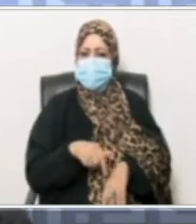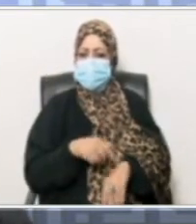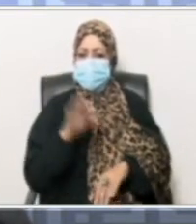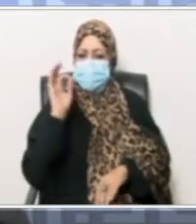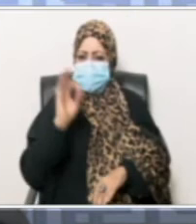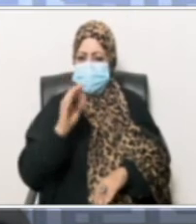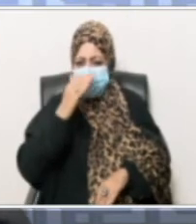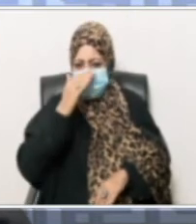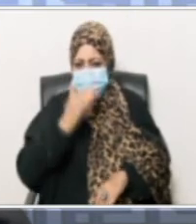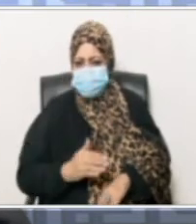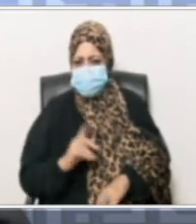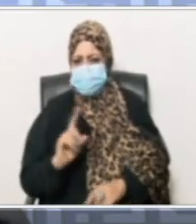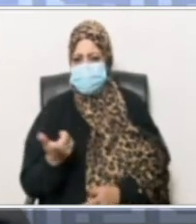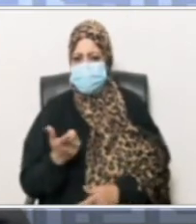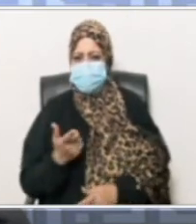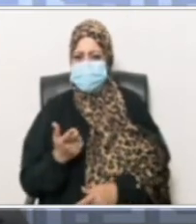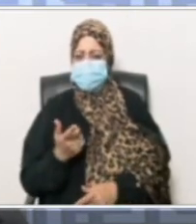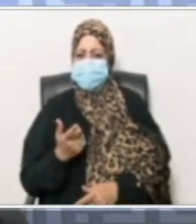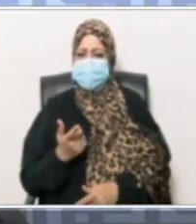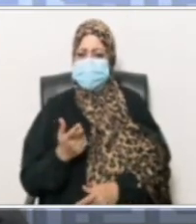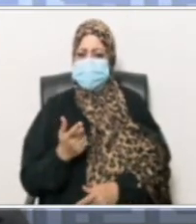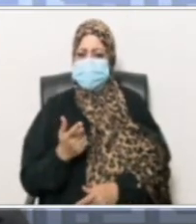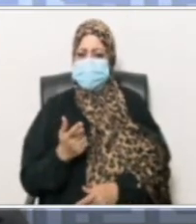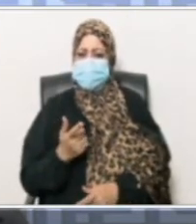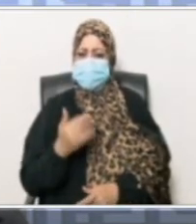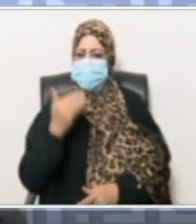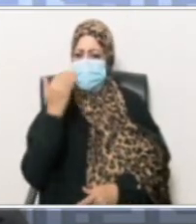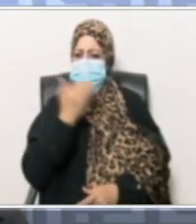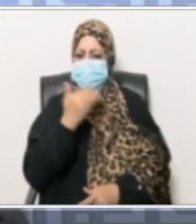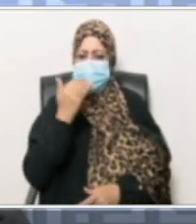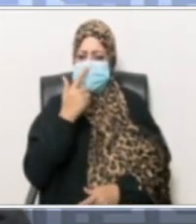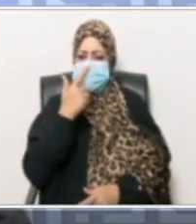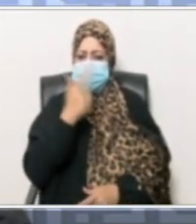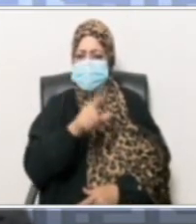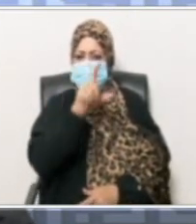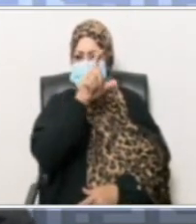ضحكت الناس على هذا الدين، والدين منكم براء،